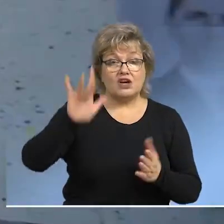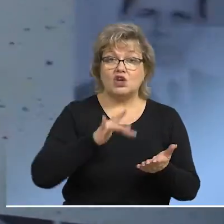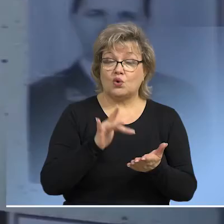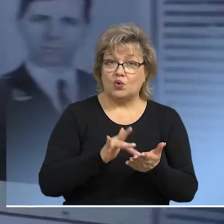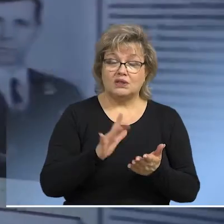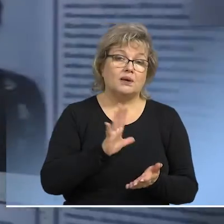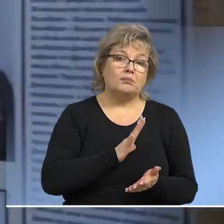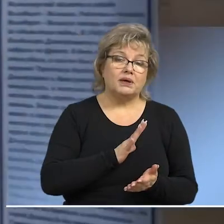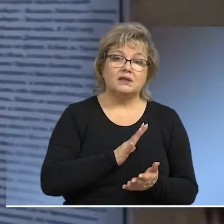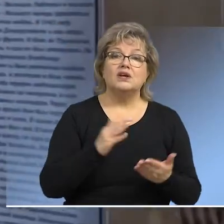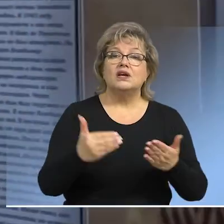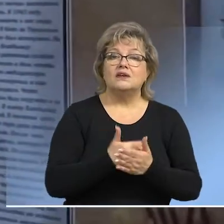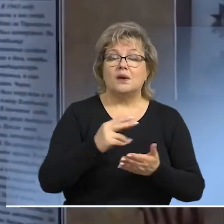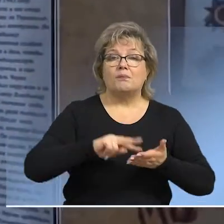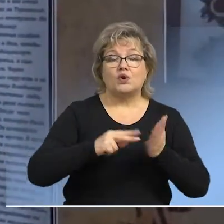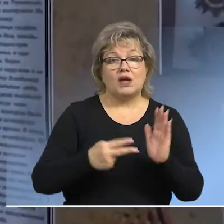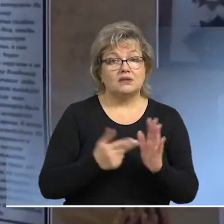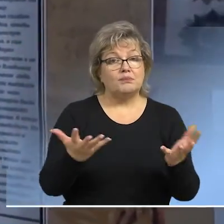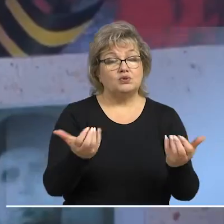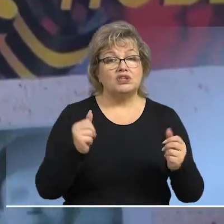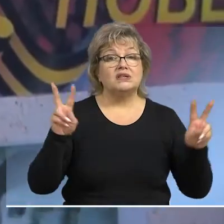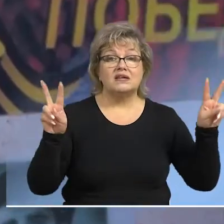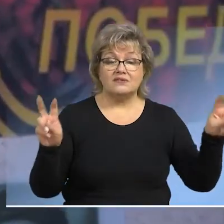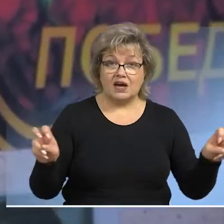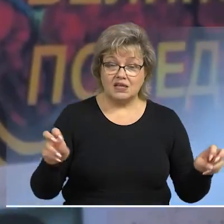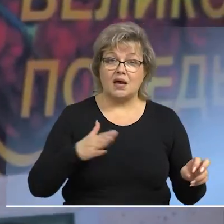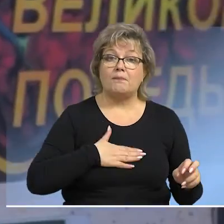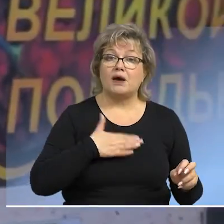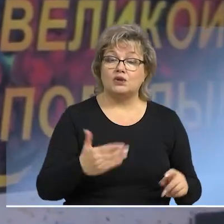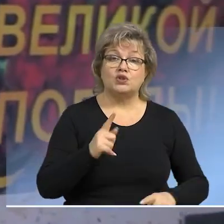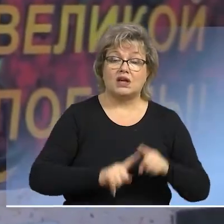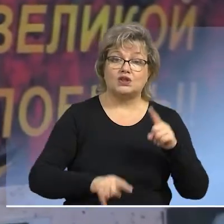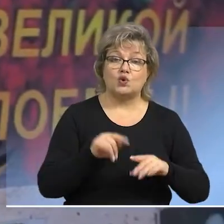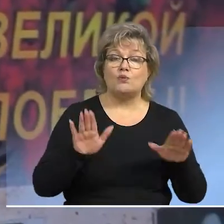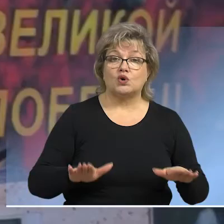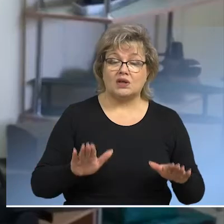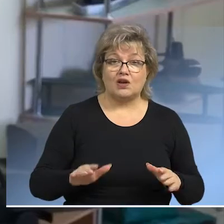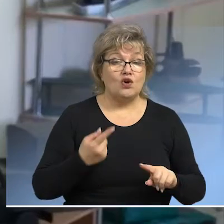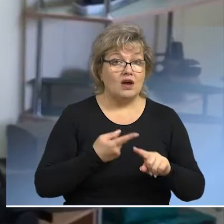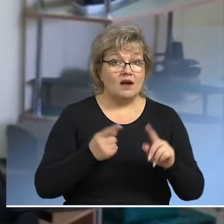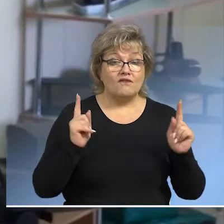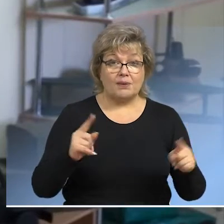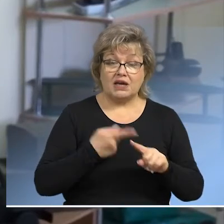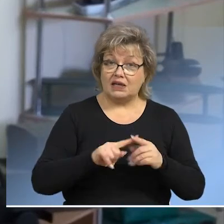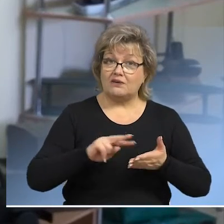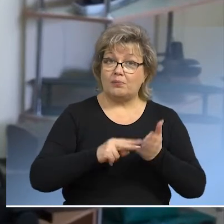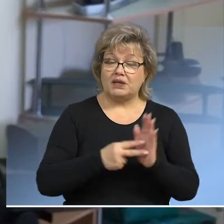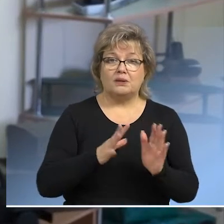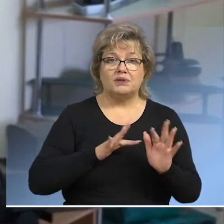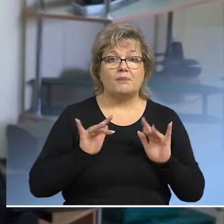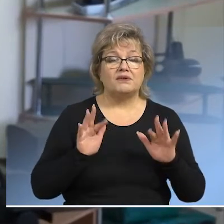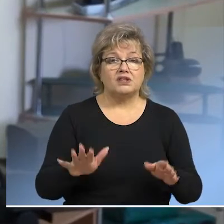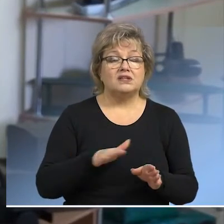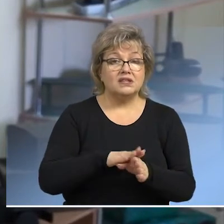образования города прошел сетевой инновационный проект, который получил название «Поклон родному краю». В рамках данного проекта была проведена